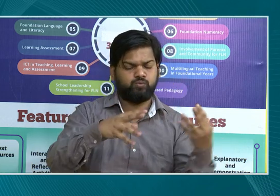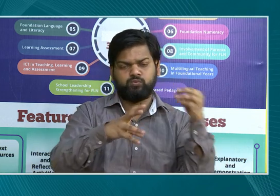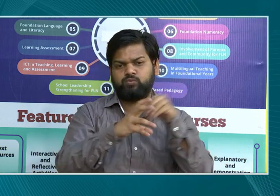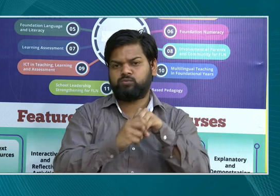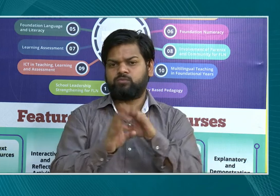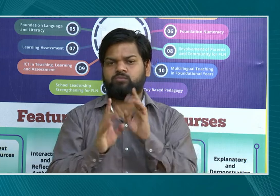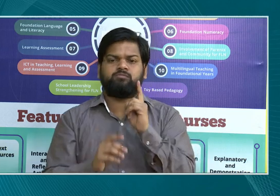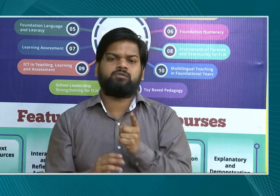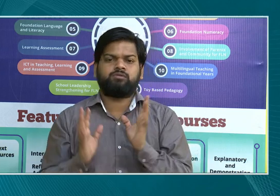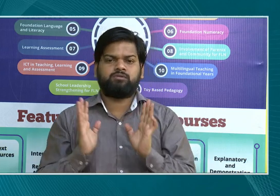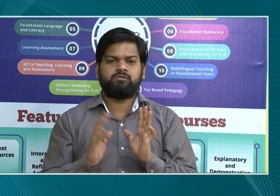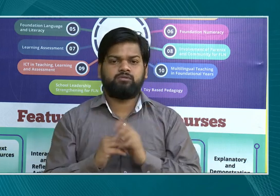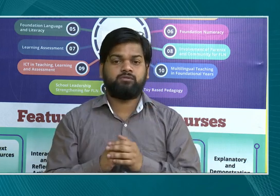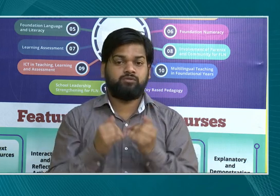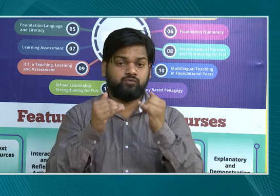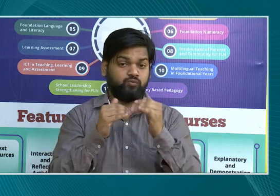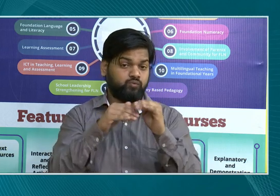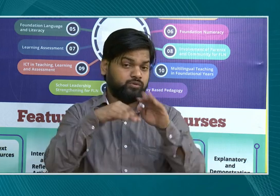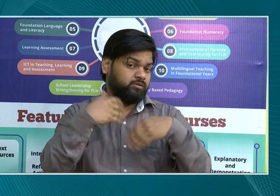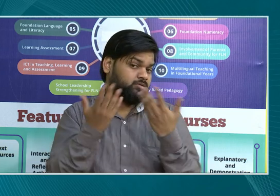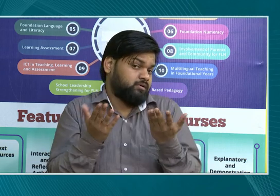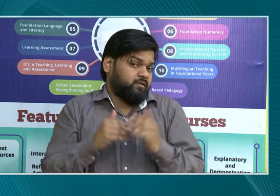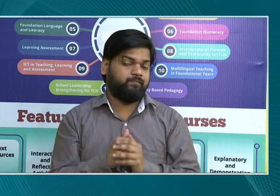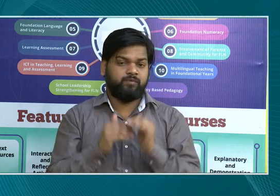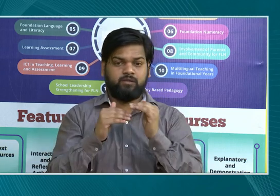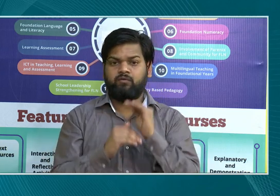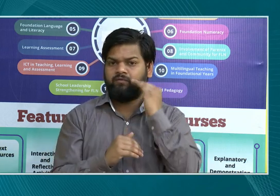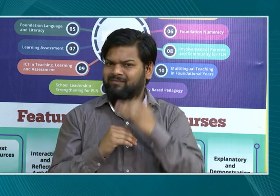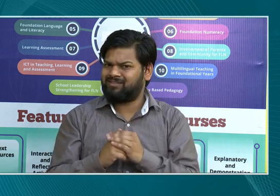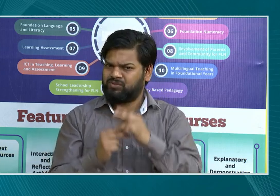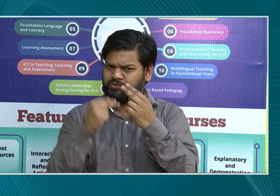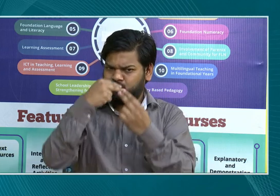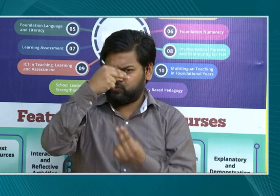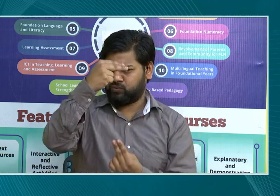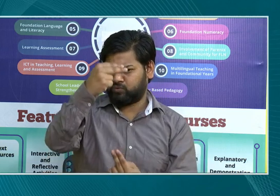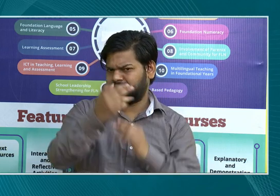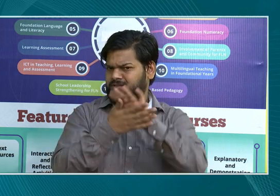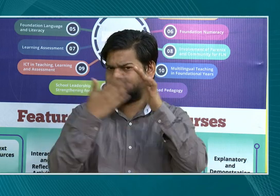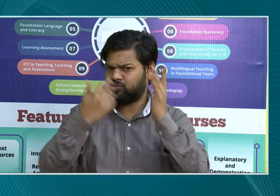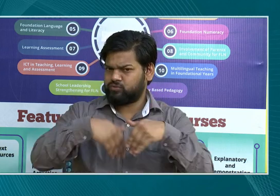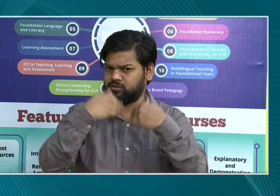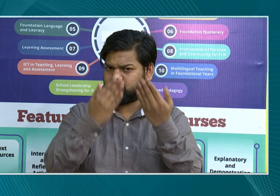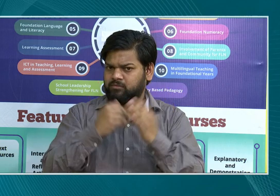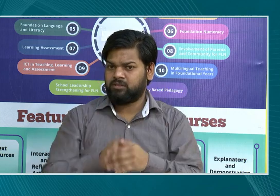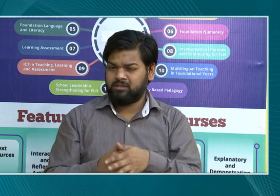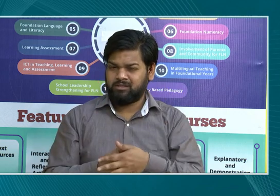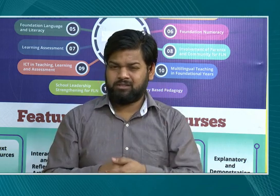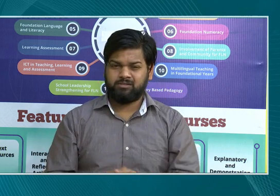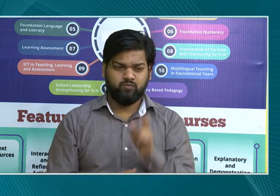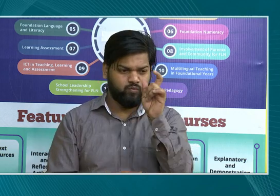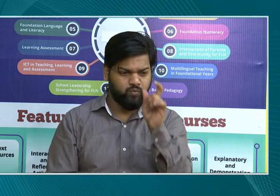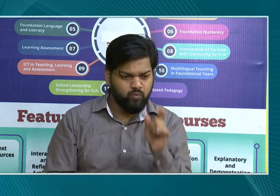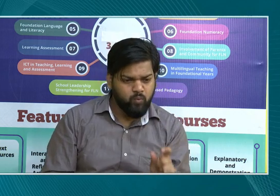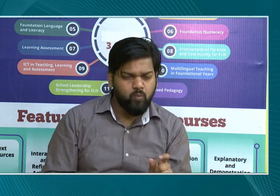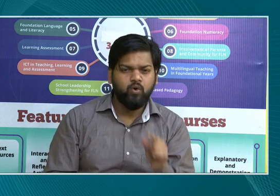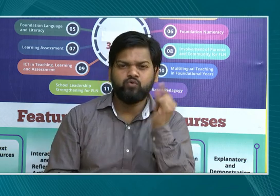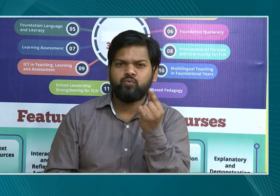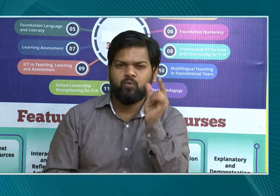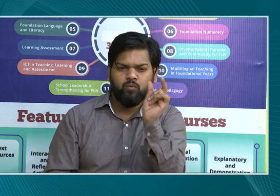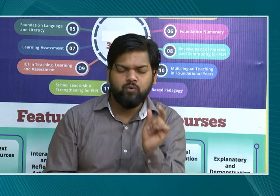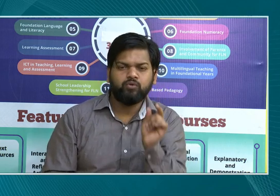क्या है की शब्दार्थ का ज्ञान होना बहुत जरूरी है क्योंकि बालक नई नई शब्दों को नए-नए तरीके से उनको प्रयोग करना उनका प्रयोग कैसे